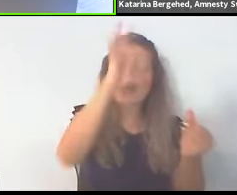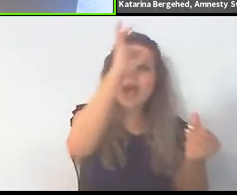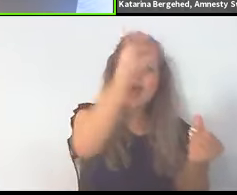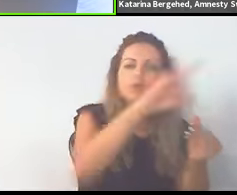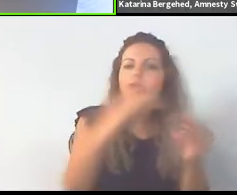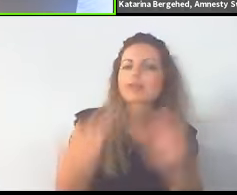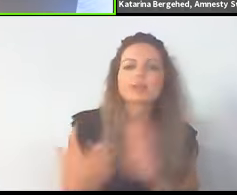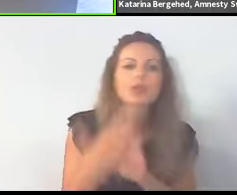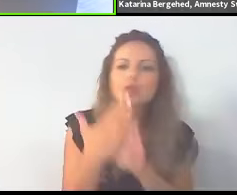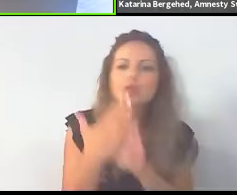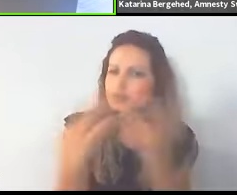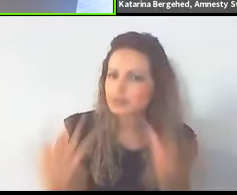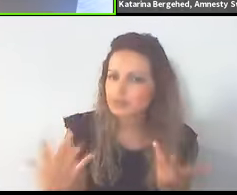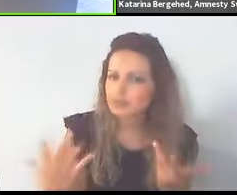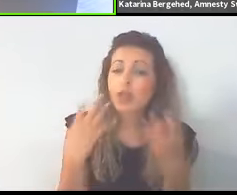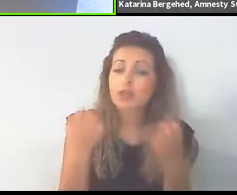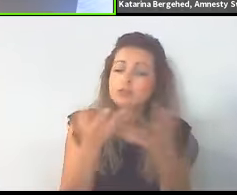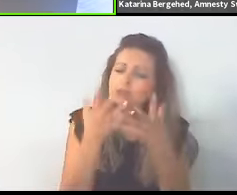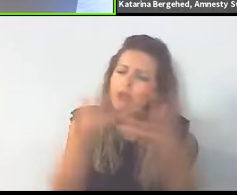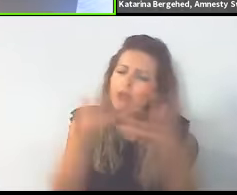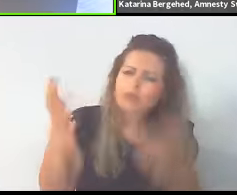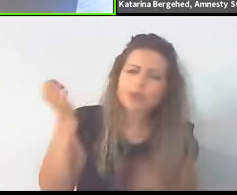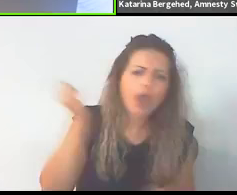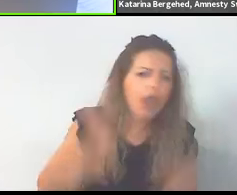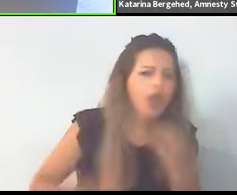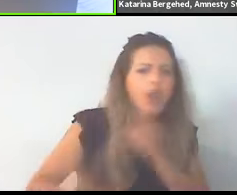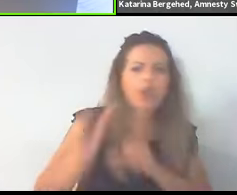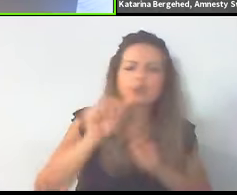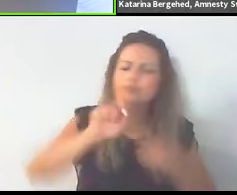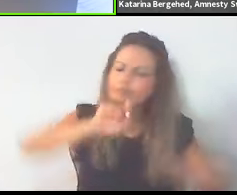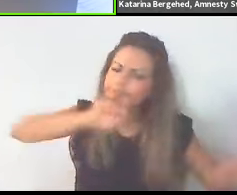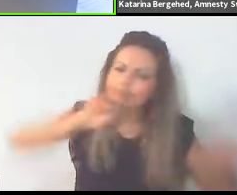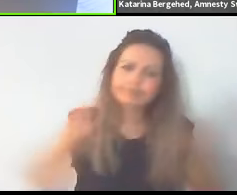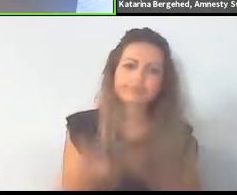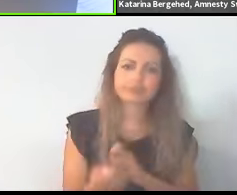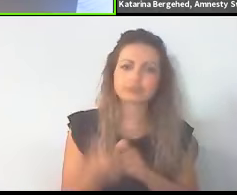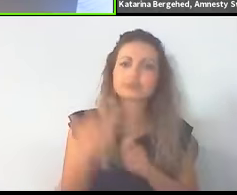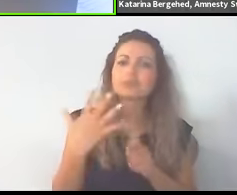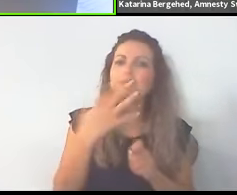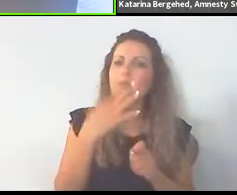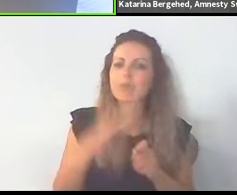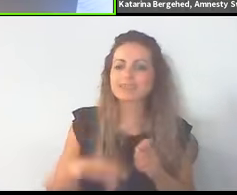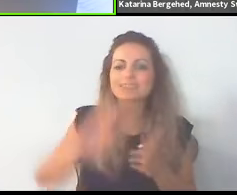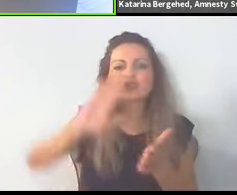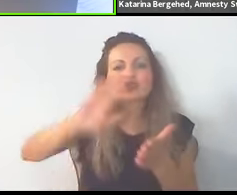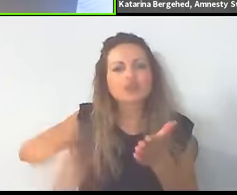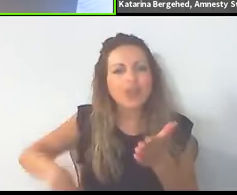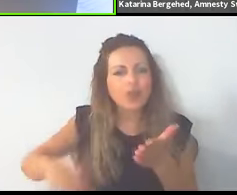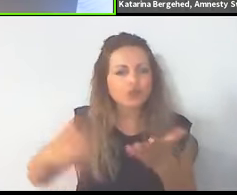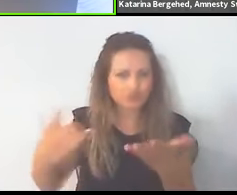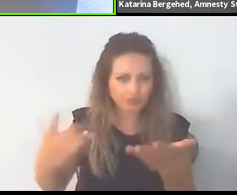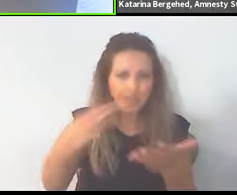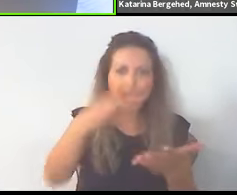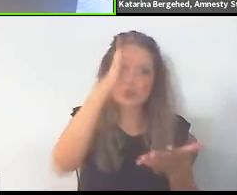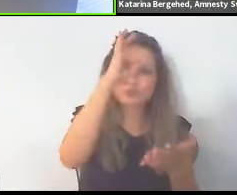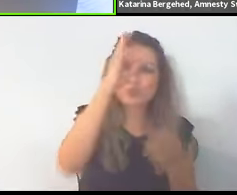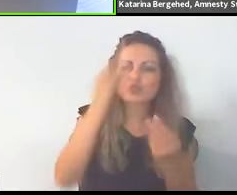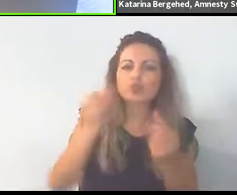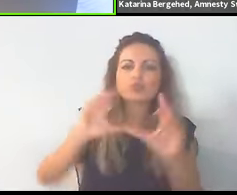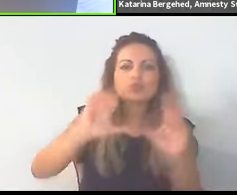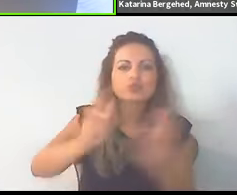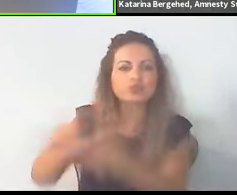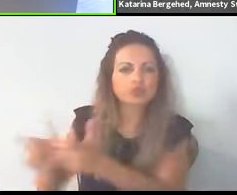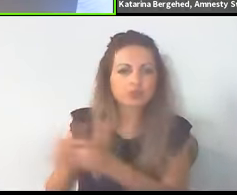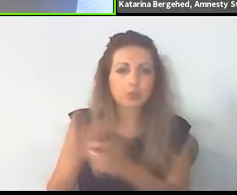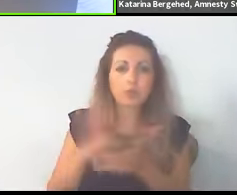μια τεράστια αλλαγή στις περιπτώσεις που καταλήγουν να διώκονται πράγματι. Από 236 άτομα